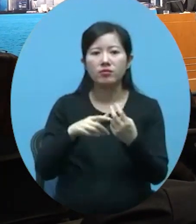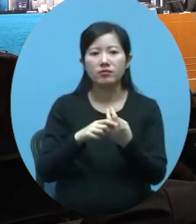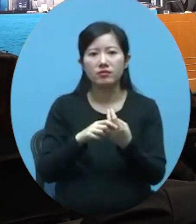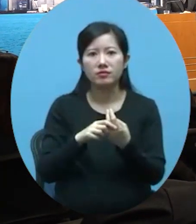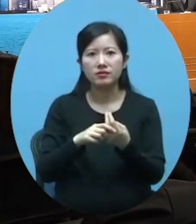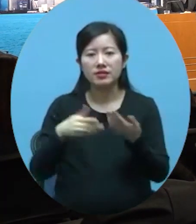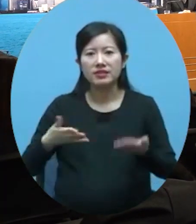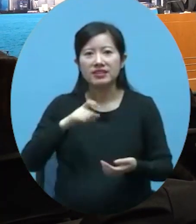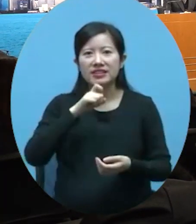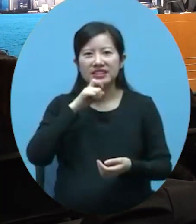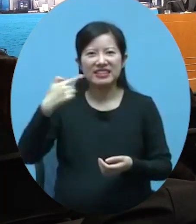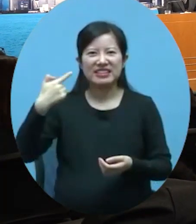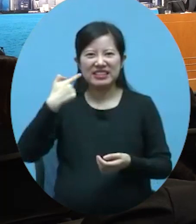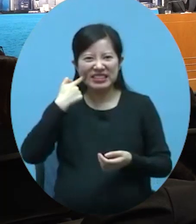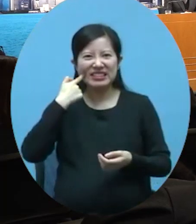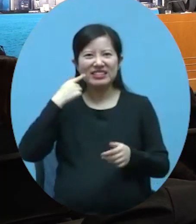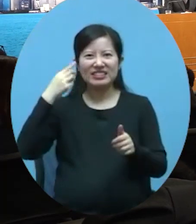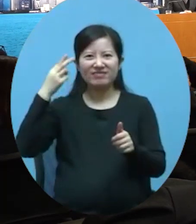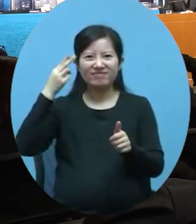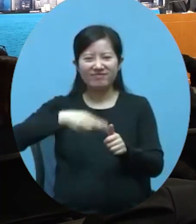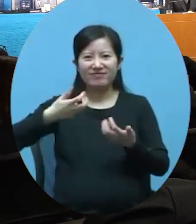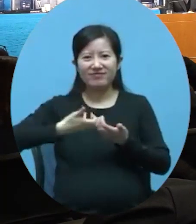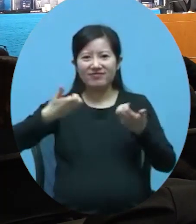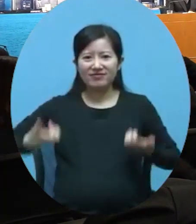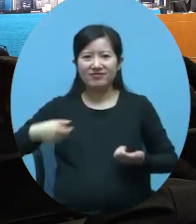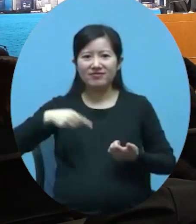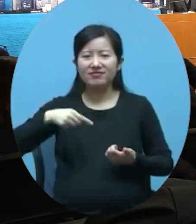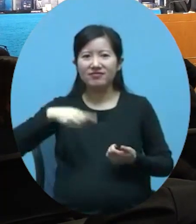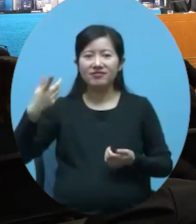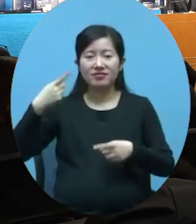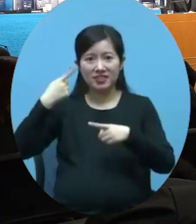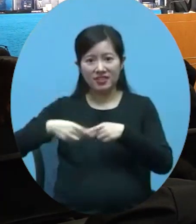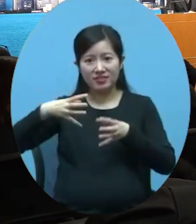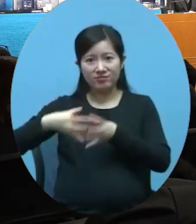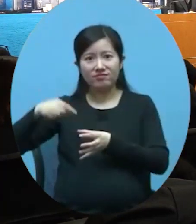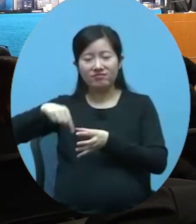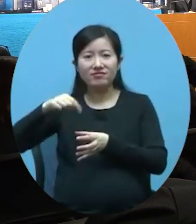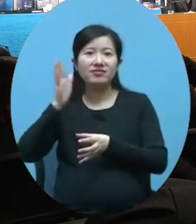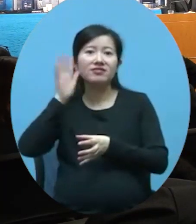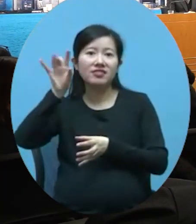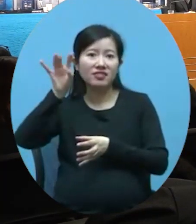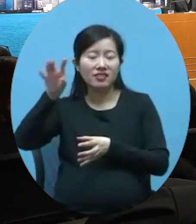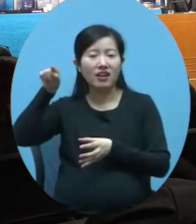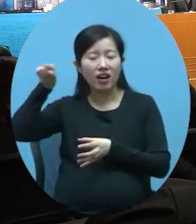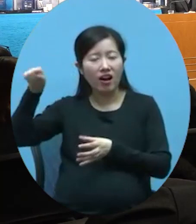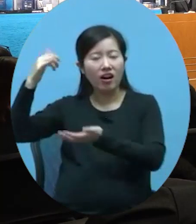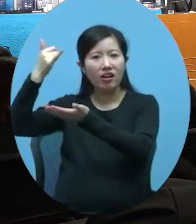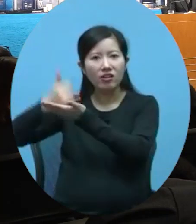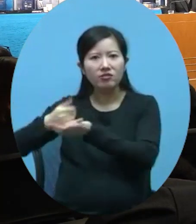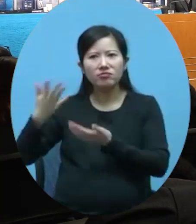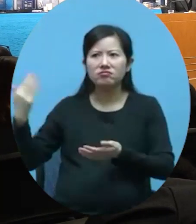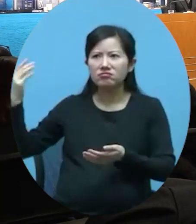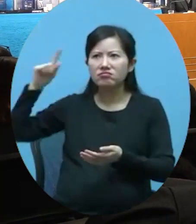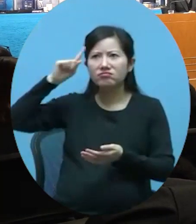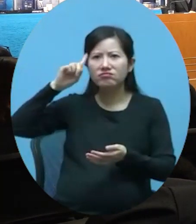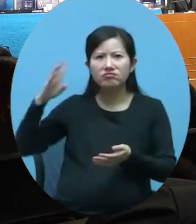有一些強制檢疫的人士即是內地入境那些應該是在酒店的但是這麼多日以來其實政府都沒有公開過那